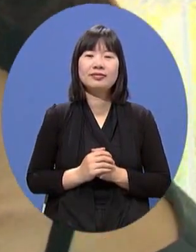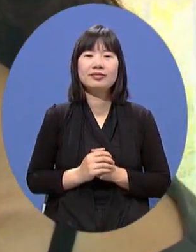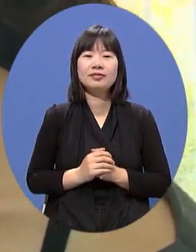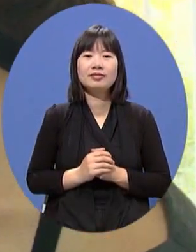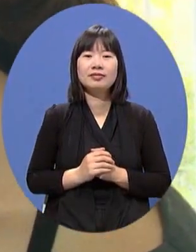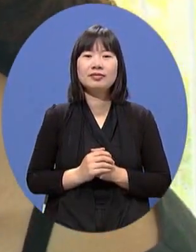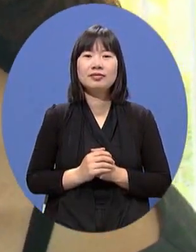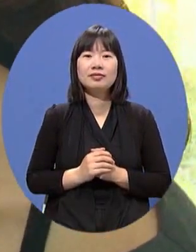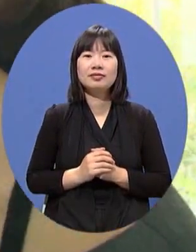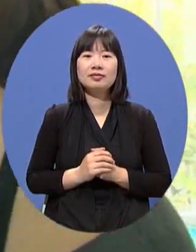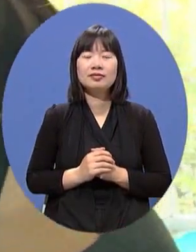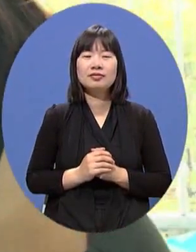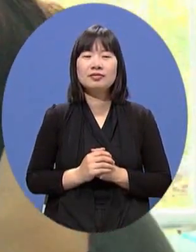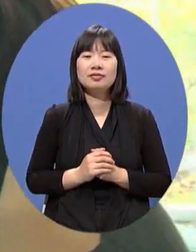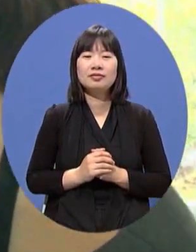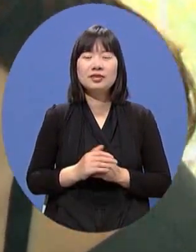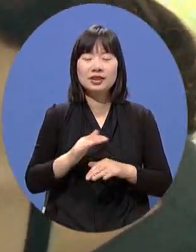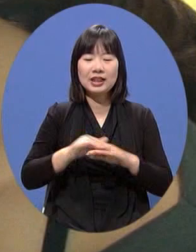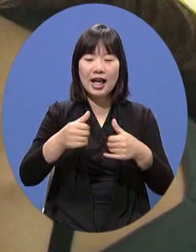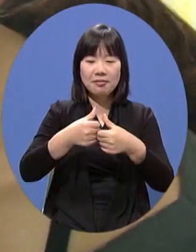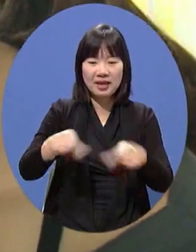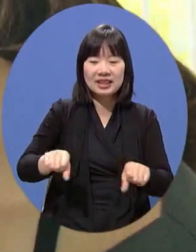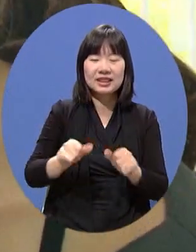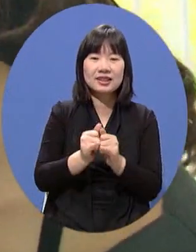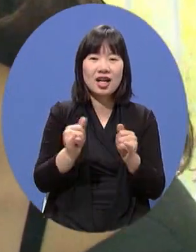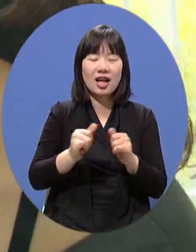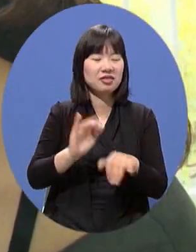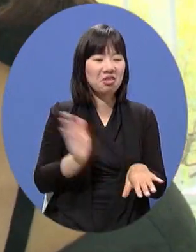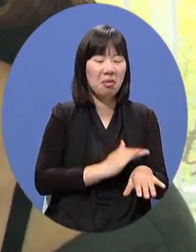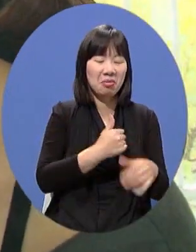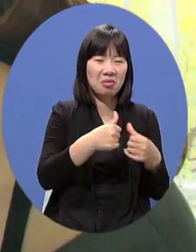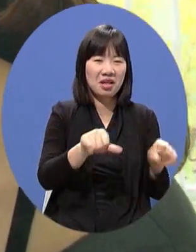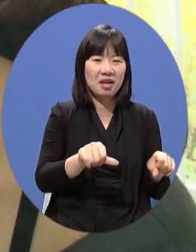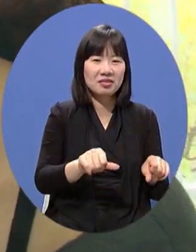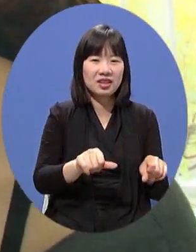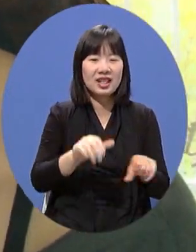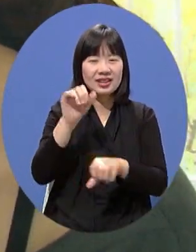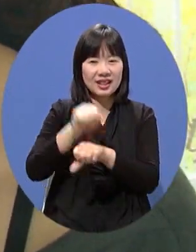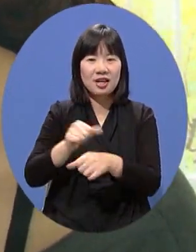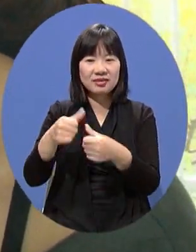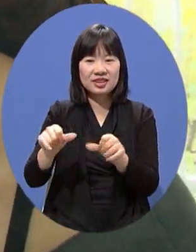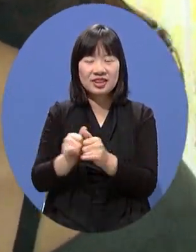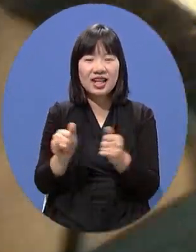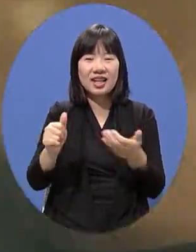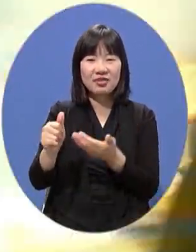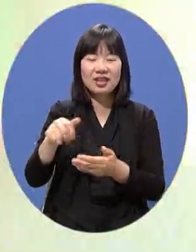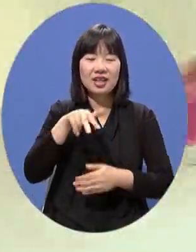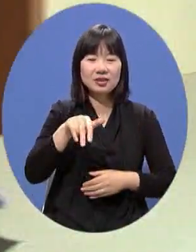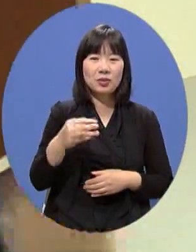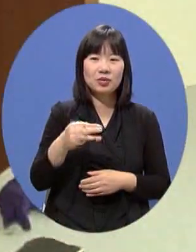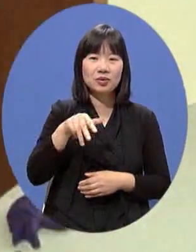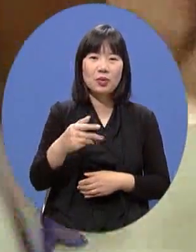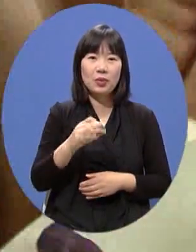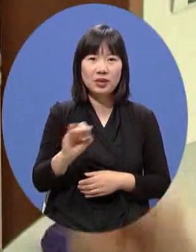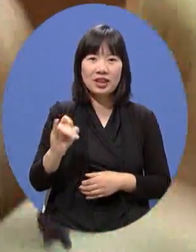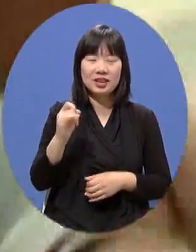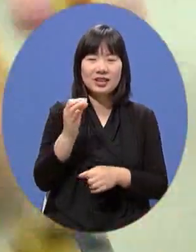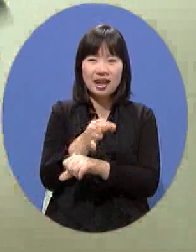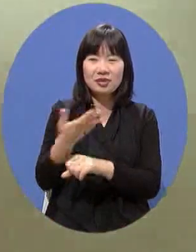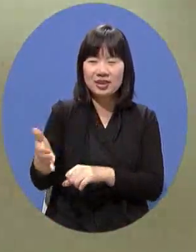그래서 잘 부시는 사람이, 아니 못 부시는 사람이 잘 부신 사람한테 쫄쫄이 사주기. 다